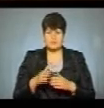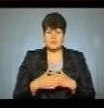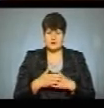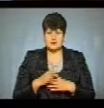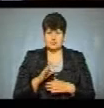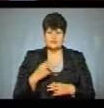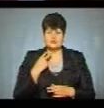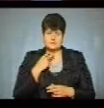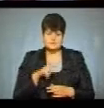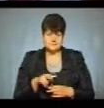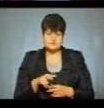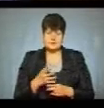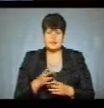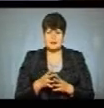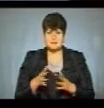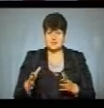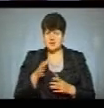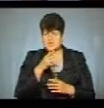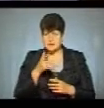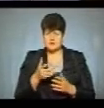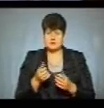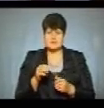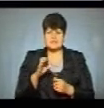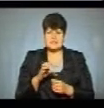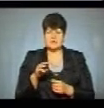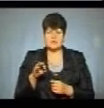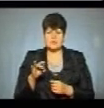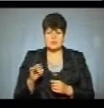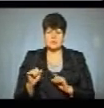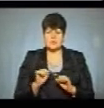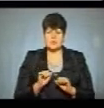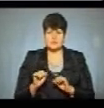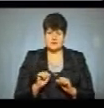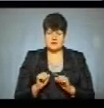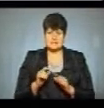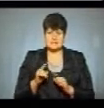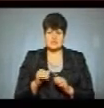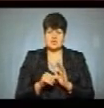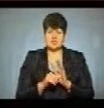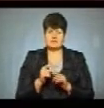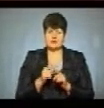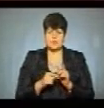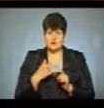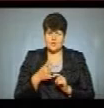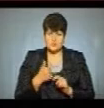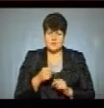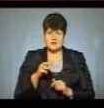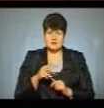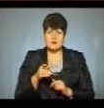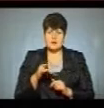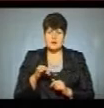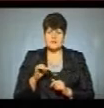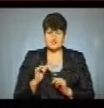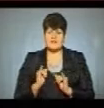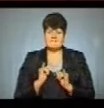за ґратами. Найбільший термін дістав Сергій Торбін, координатор замаху – 6,5 років. Микита Грабчук, котрий вилив на